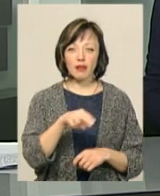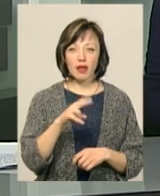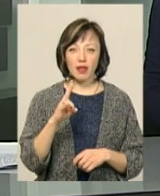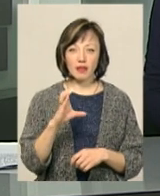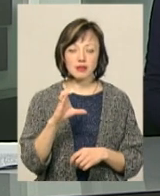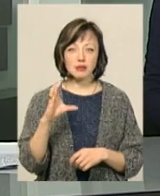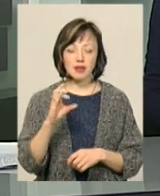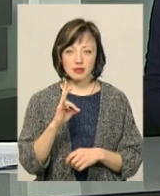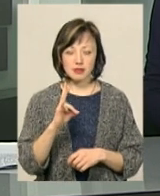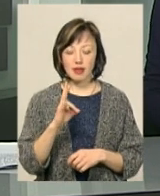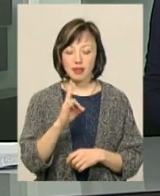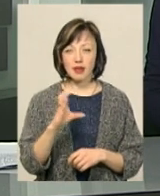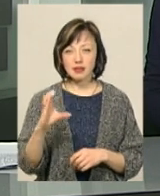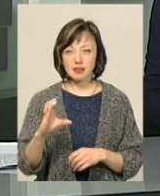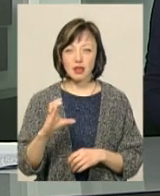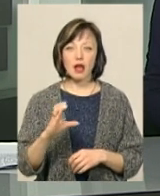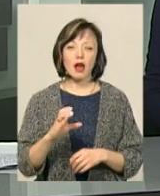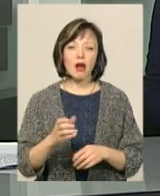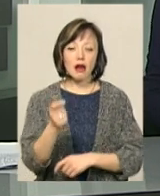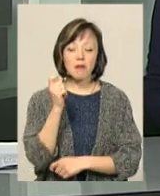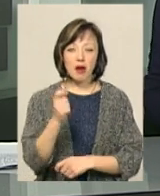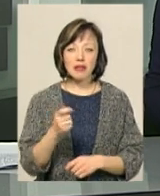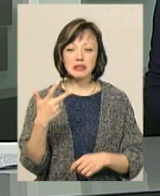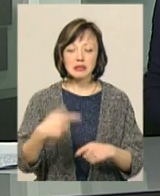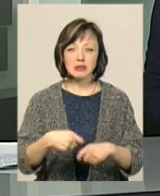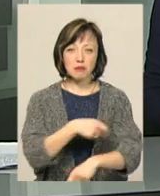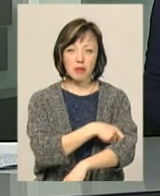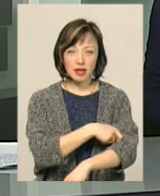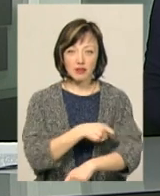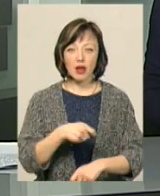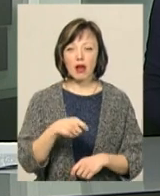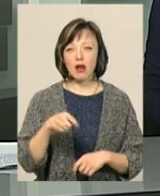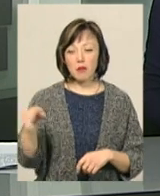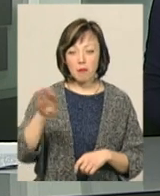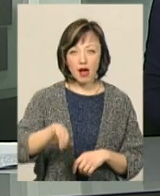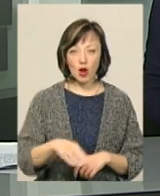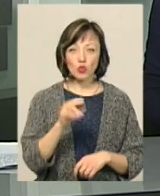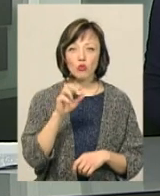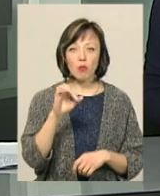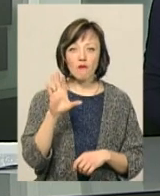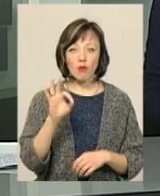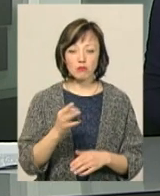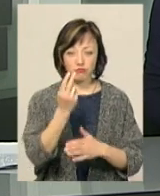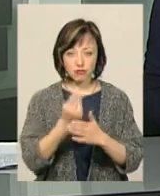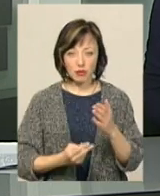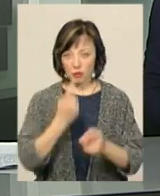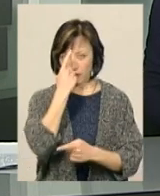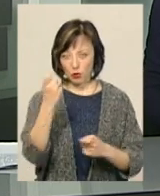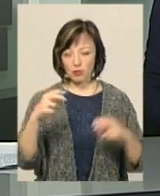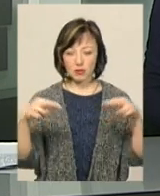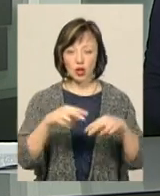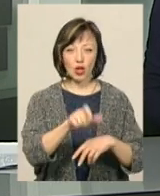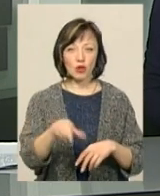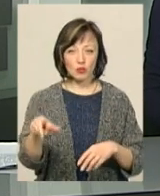ситуацій. Чоловік рибалив на Дубівському ставку за 30 метрів від берега. Про те, що він провалився під лід, рятувальників повідомили перехожі.